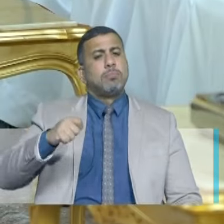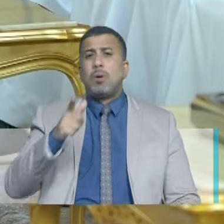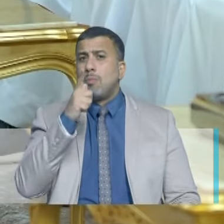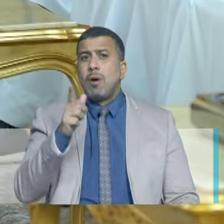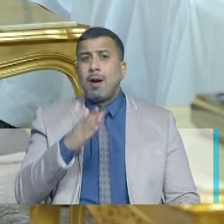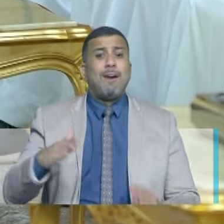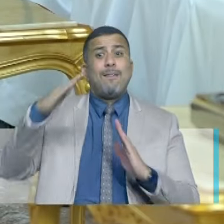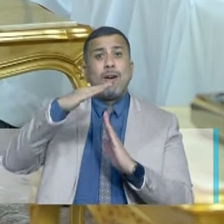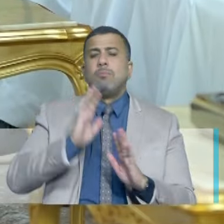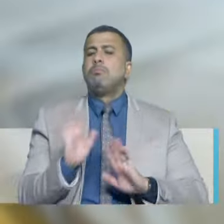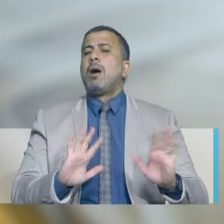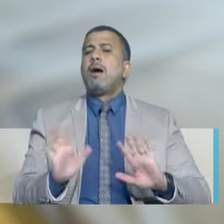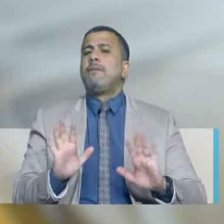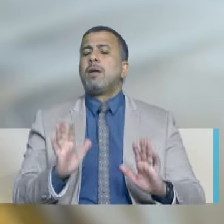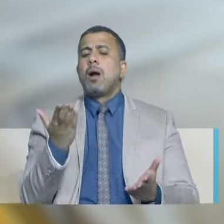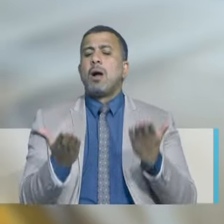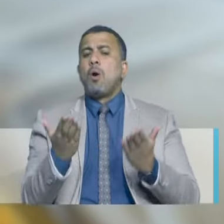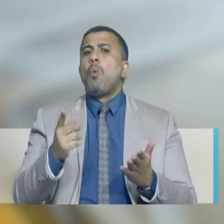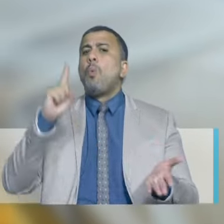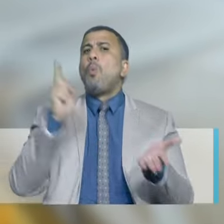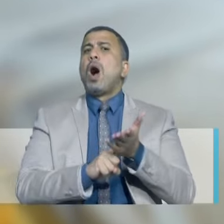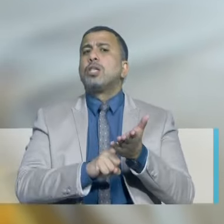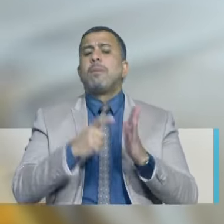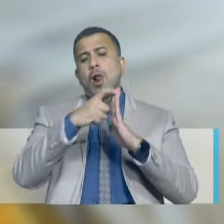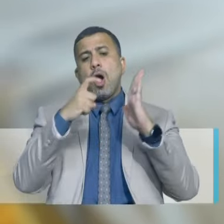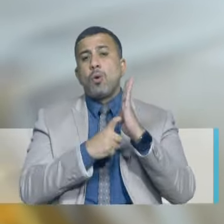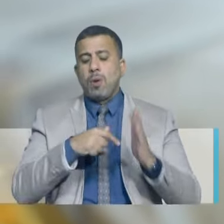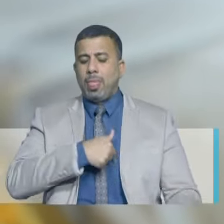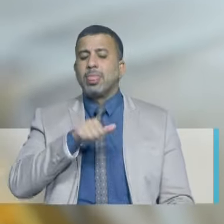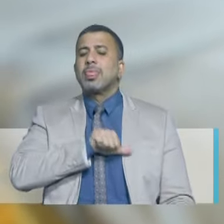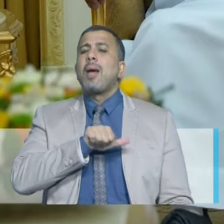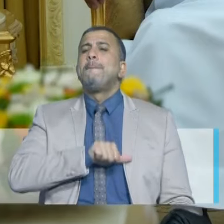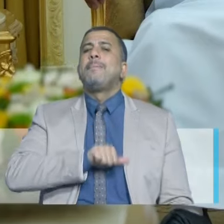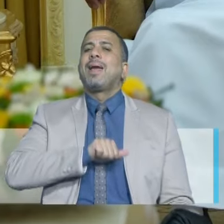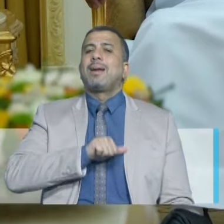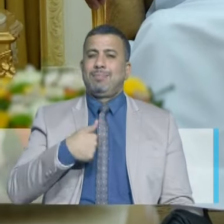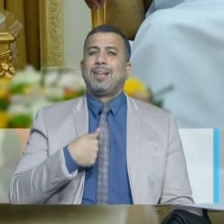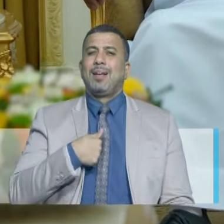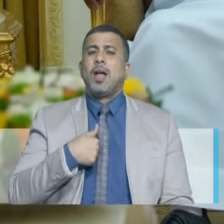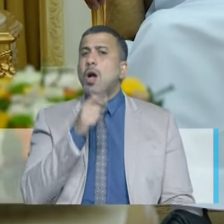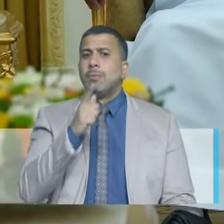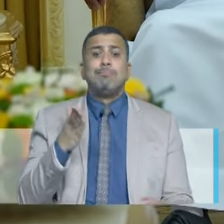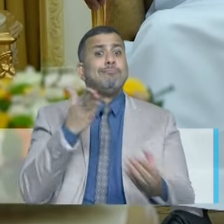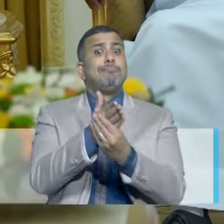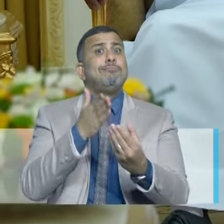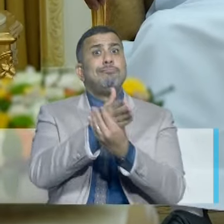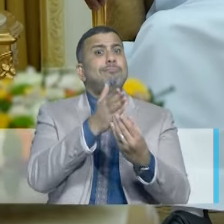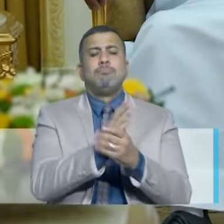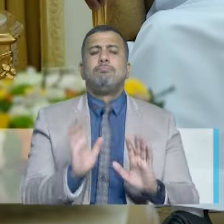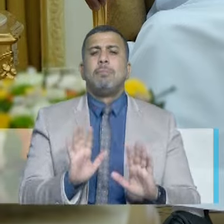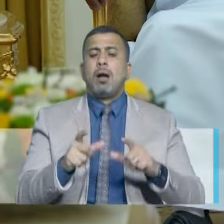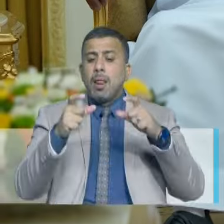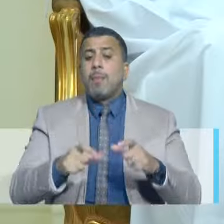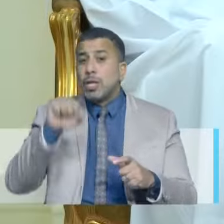يكون فوقها سلطان في اداء الواجب الا القانون والضمير مؤكدا على عدم التدخل بالقضاء على مستوى